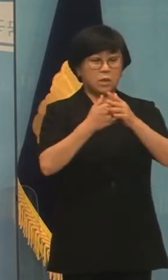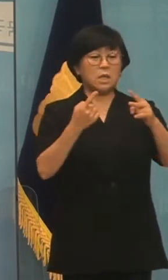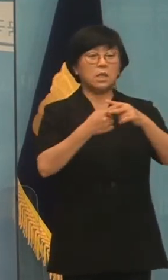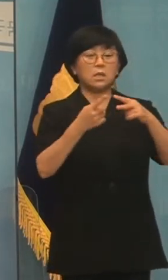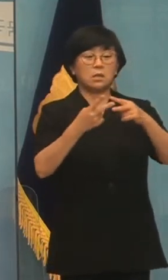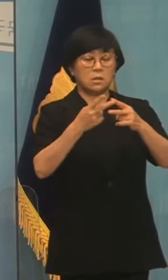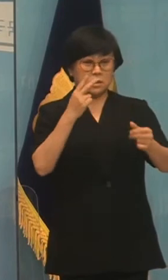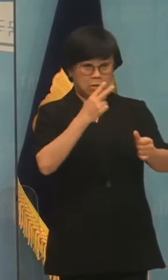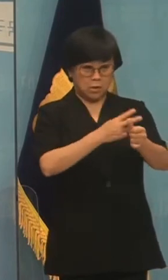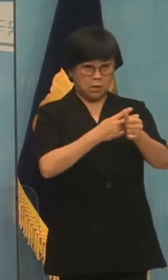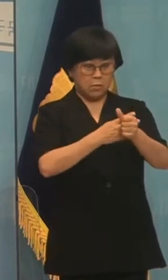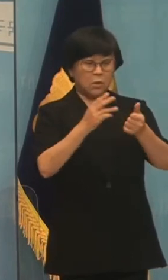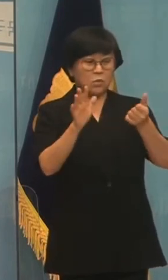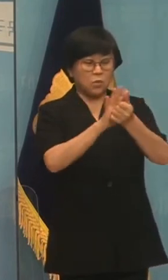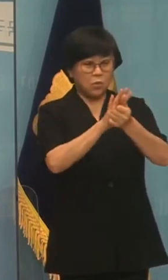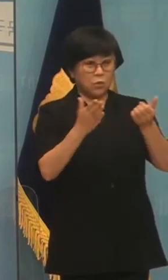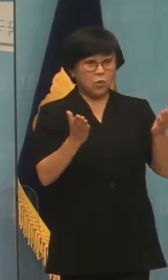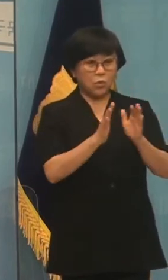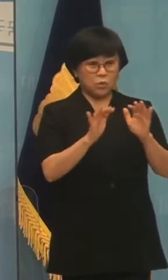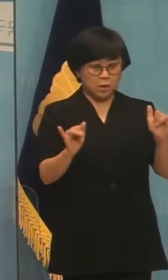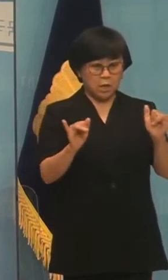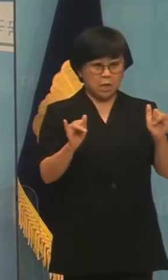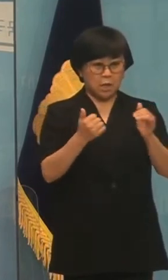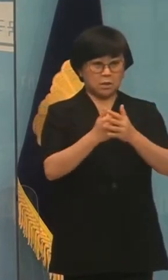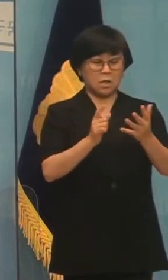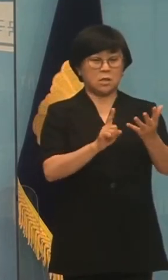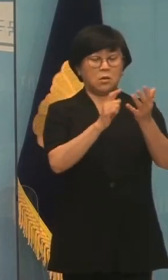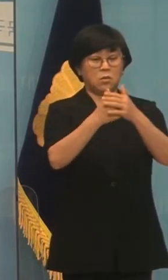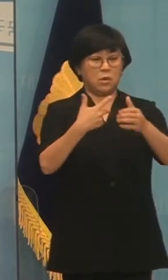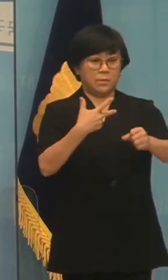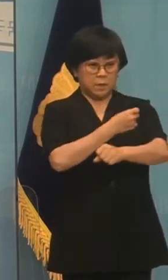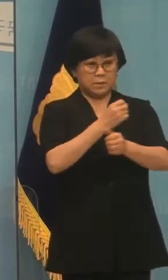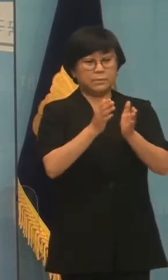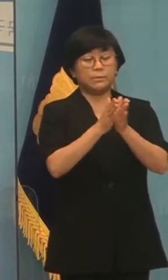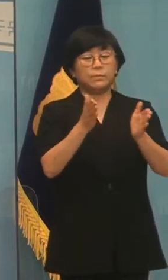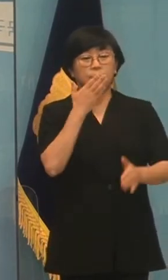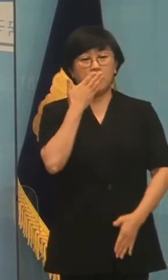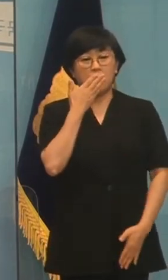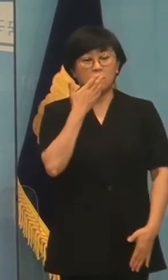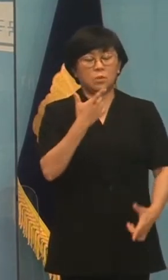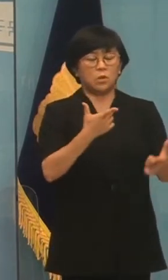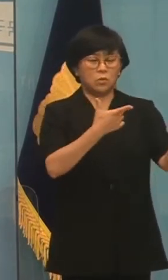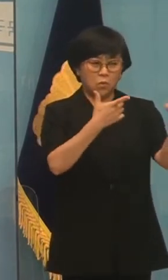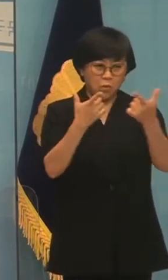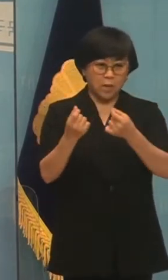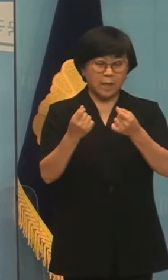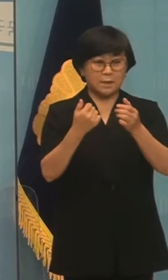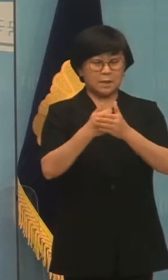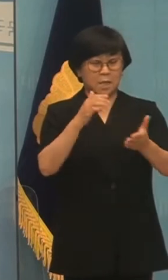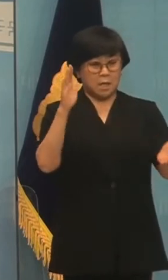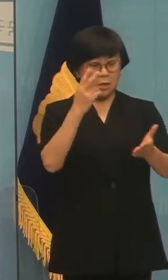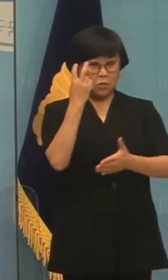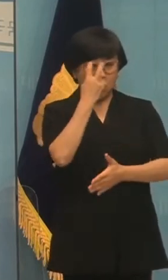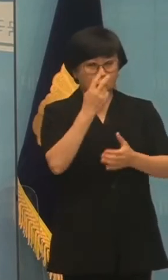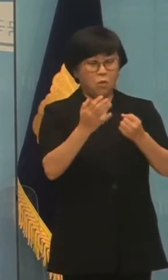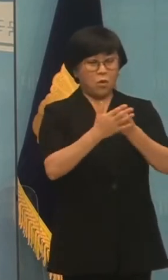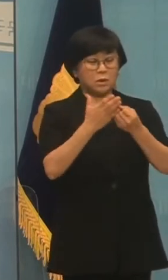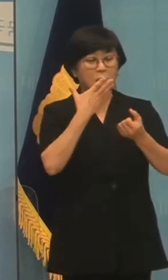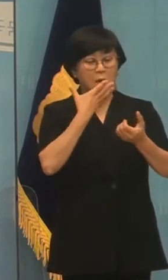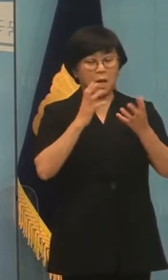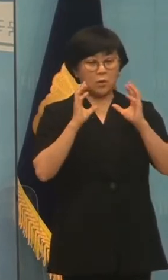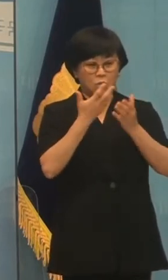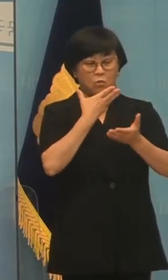2학년 교사와 돌봄 노동자를 대상으로 백신 접종이 시작되지만 똑같이 아이들을 돌보는